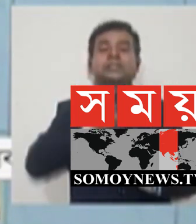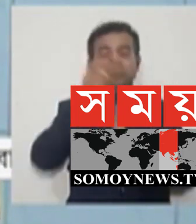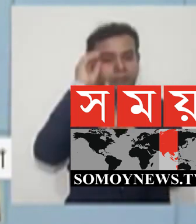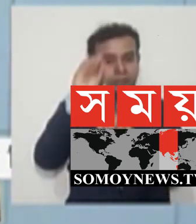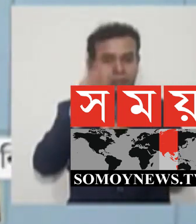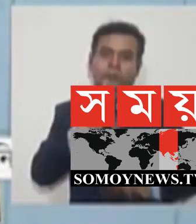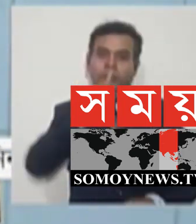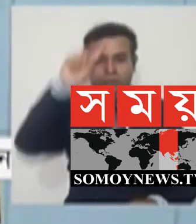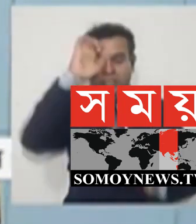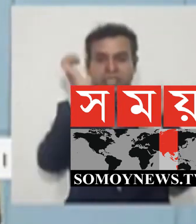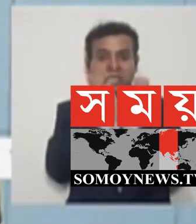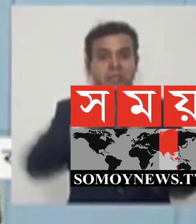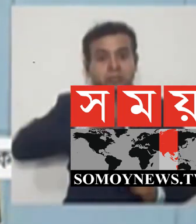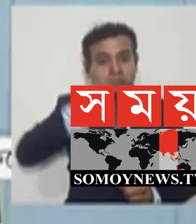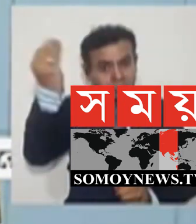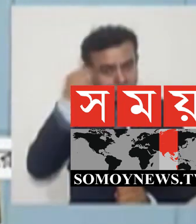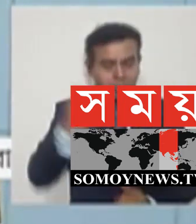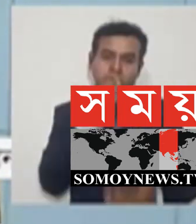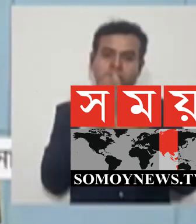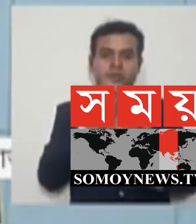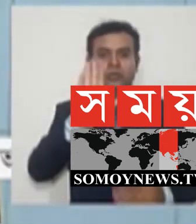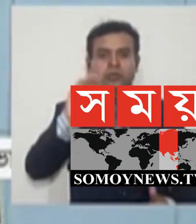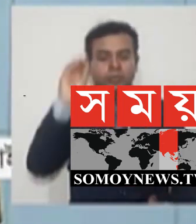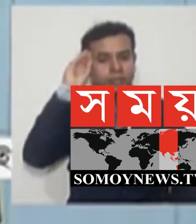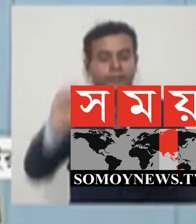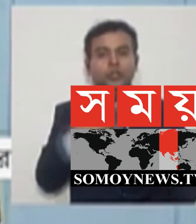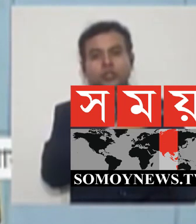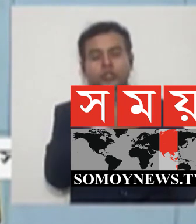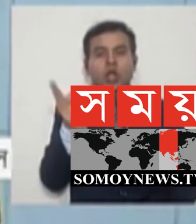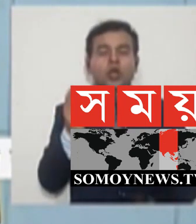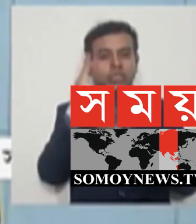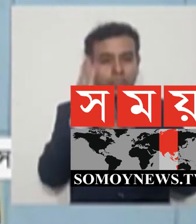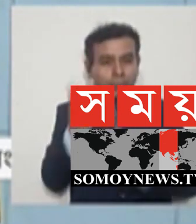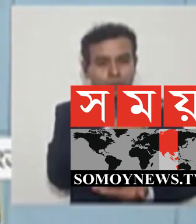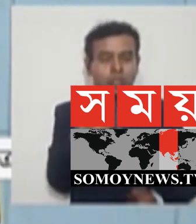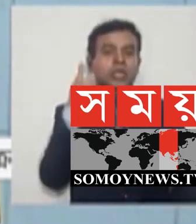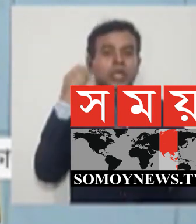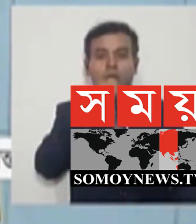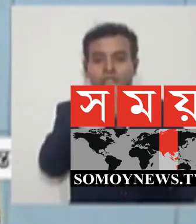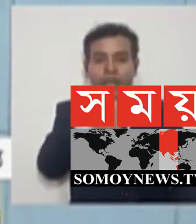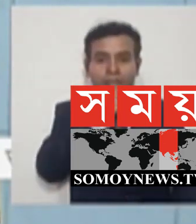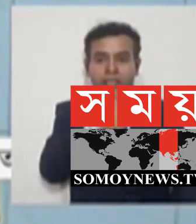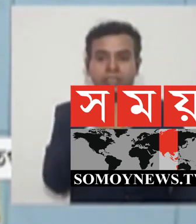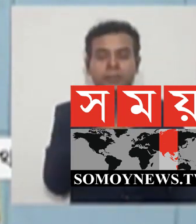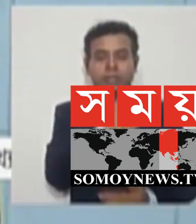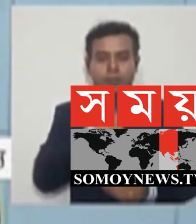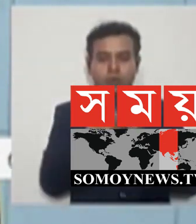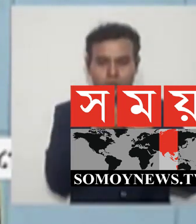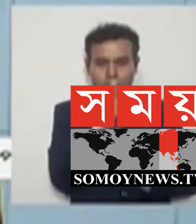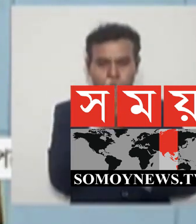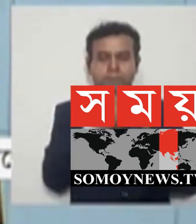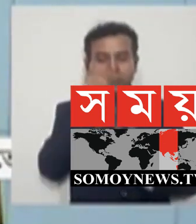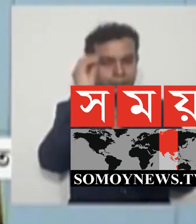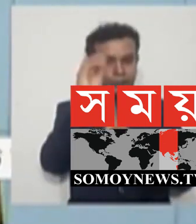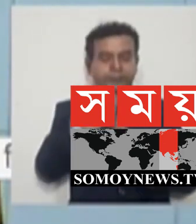সম্মানিত সাংবাদিকবৃন্দ, আরো দুই একটি বিষয় উল্লেখ করে মূল বিষয়ে যাব। সেটা হলো, সারা